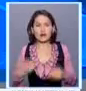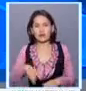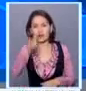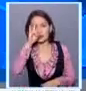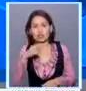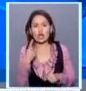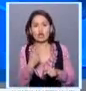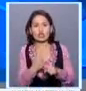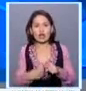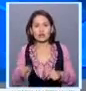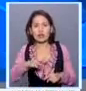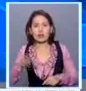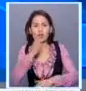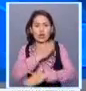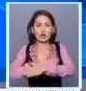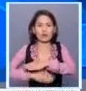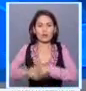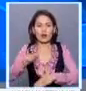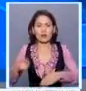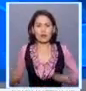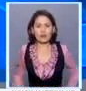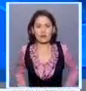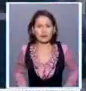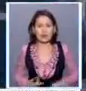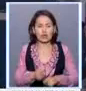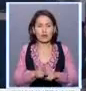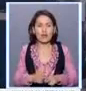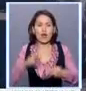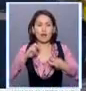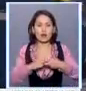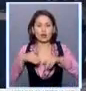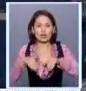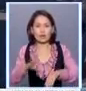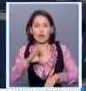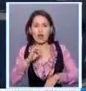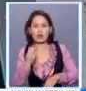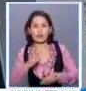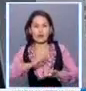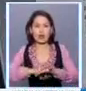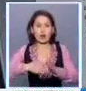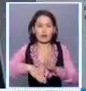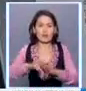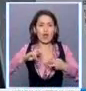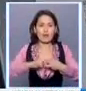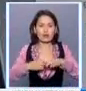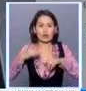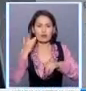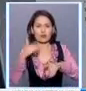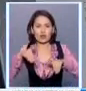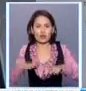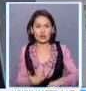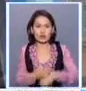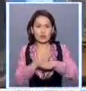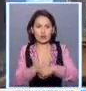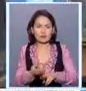Қазір елімізде 500 000 кемтар адам бар. Мүгедектердің мұң мұқтажын түгел түгендемесе де әлеуметтік мәселелерін шешуге үкімет тырысып жатыр. Ендігі